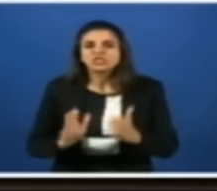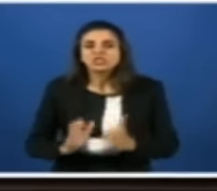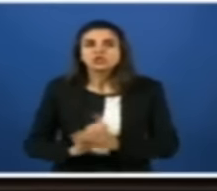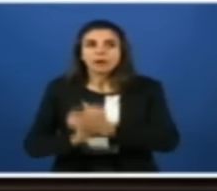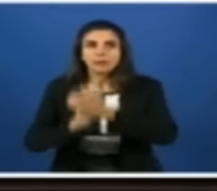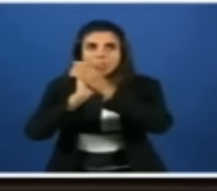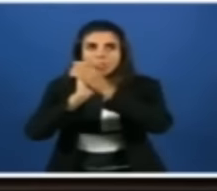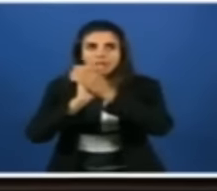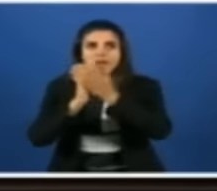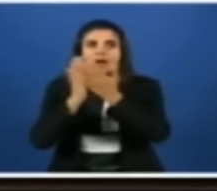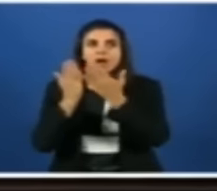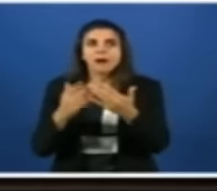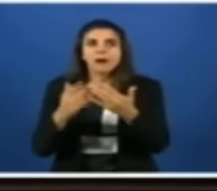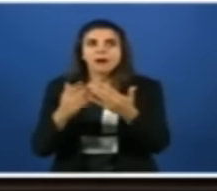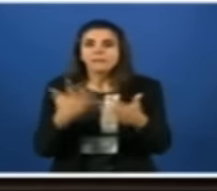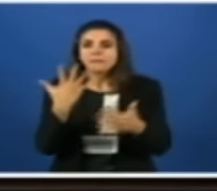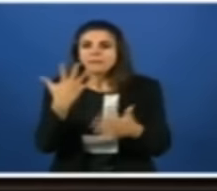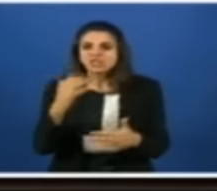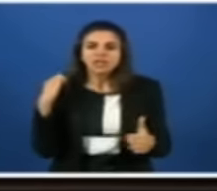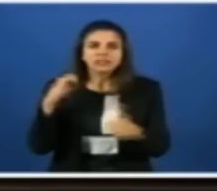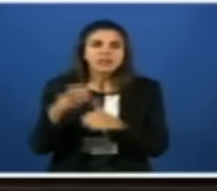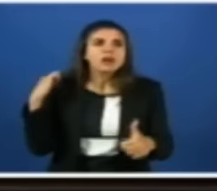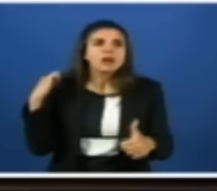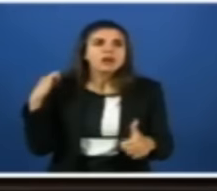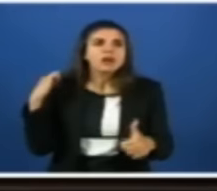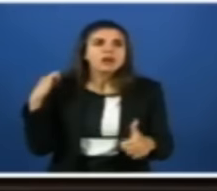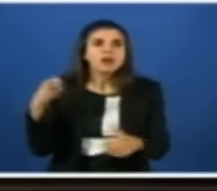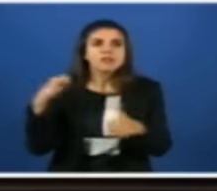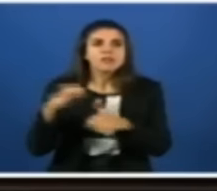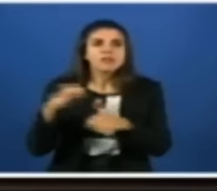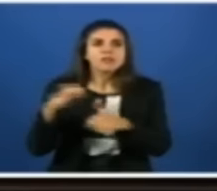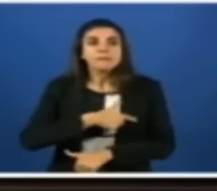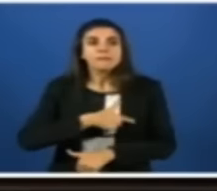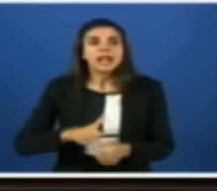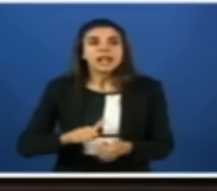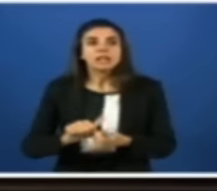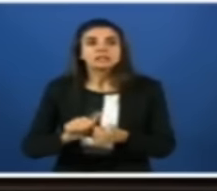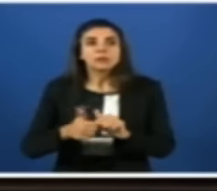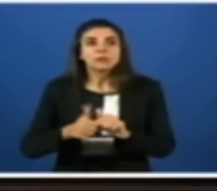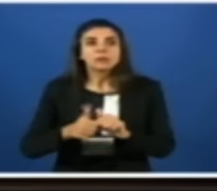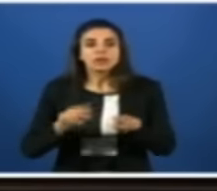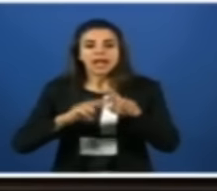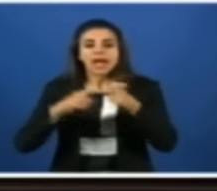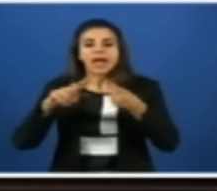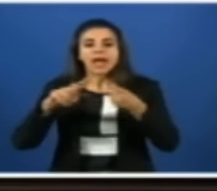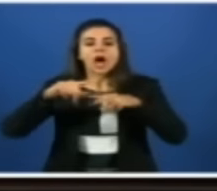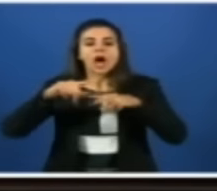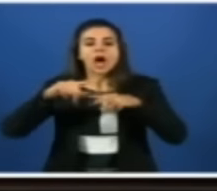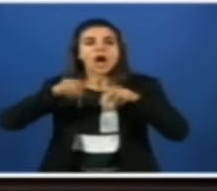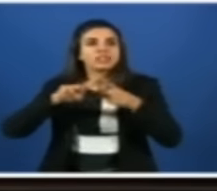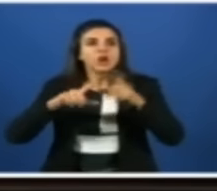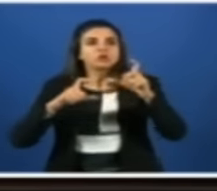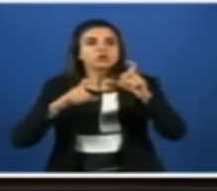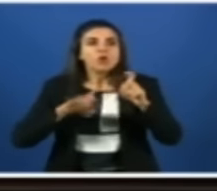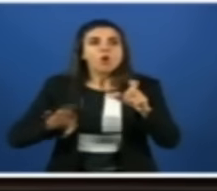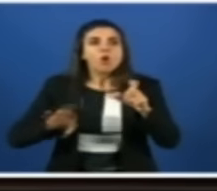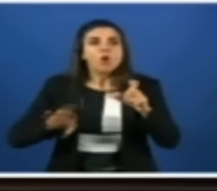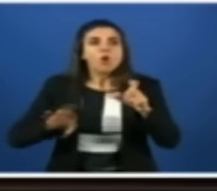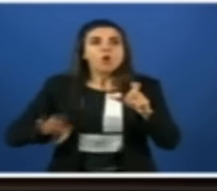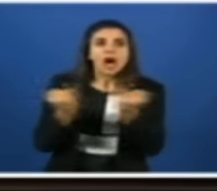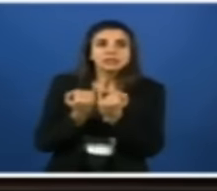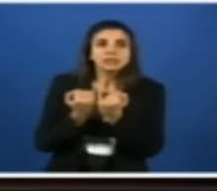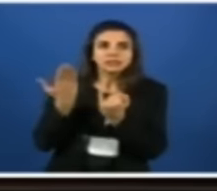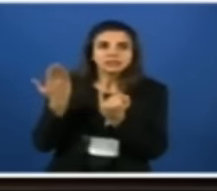Şampiyonası'nda 5. kez milli sporcumuz Kenan Sofuoğlu